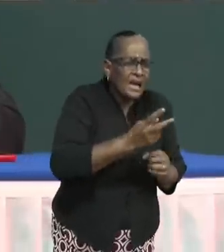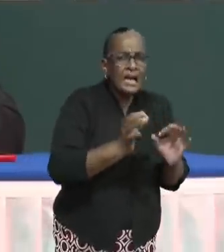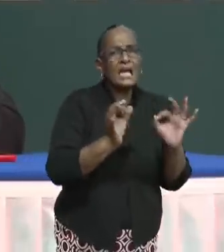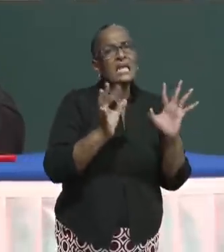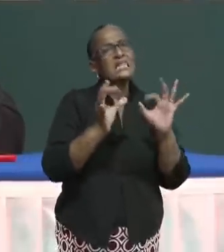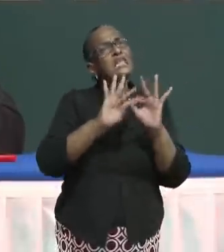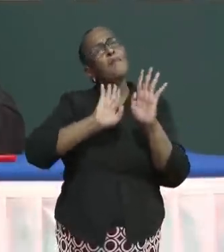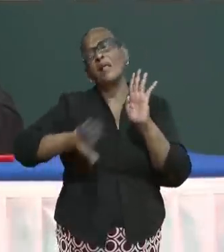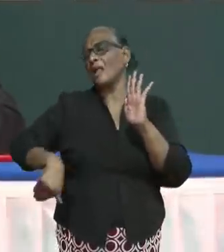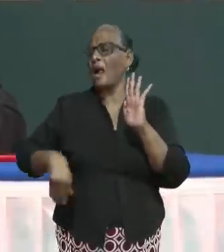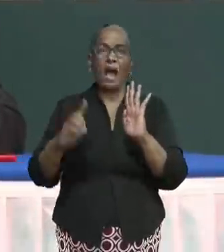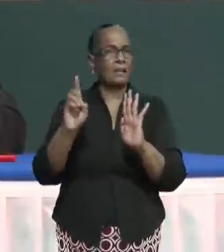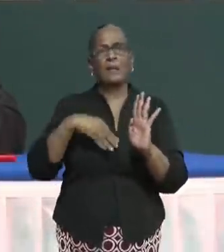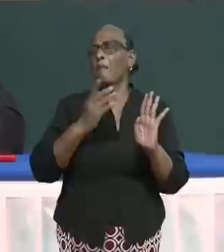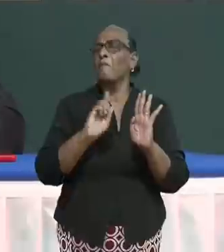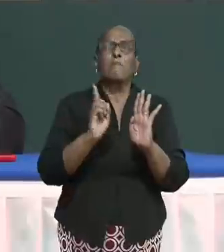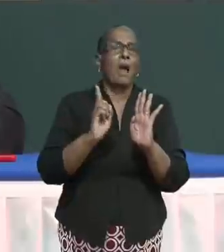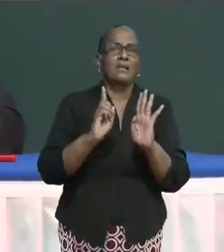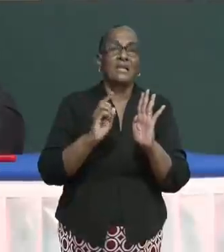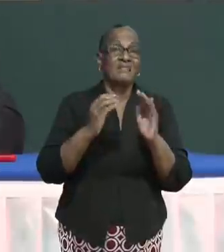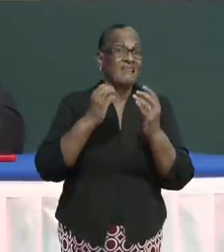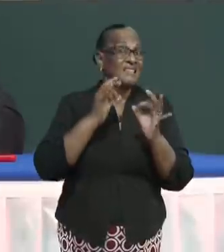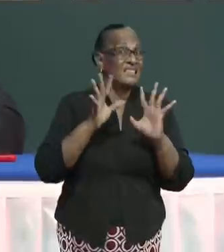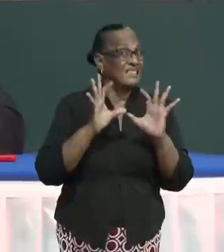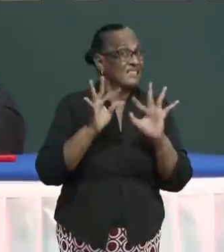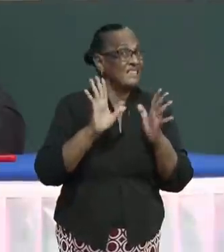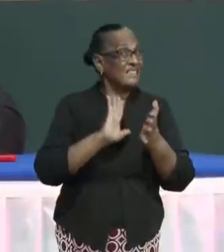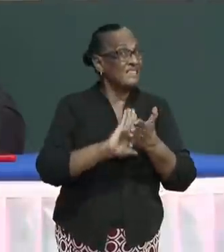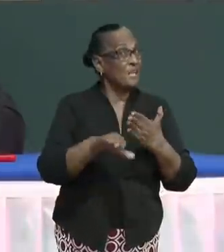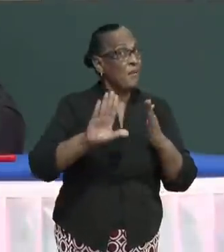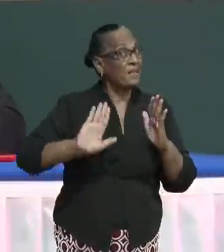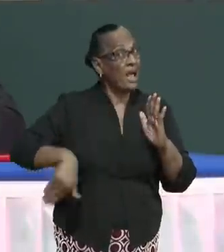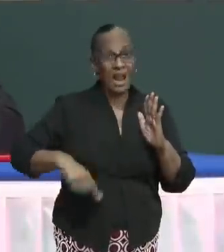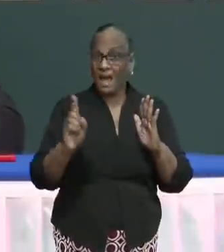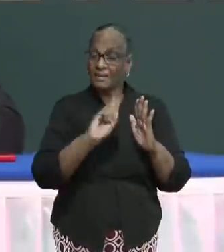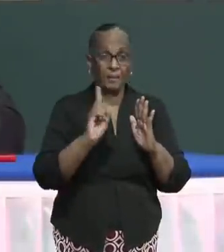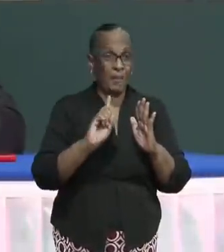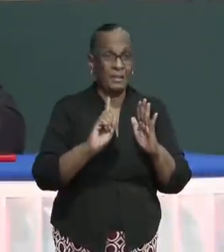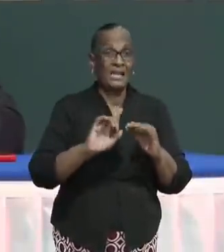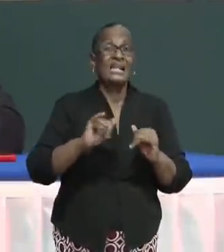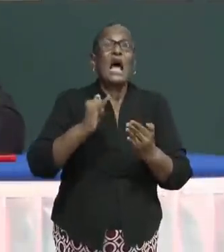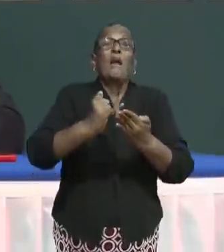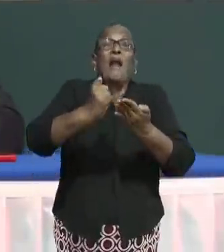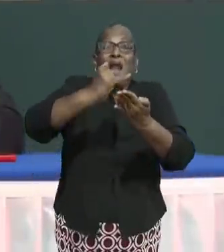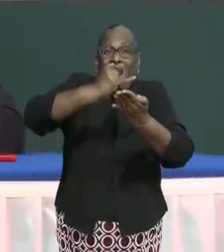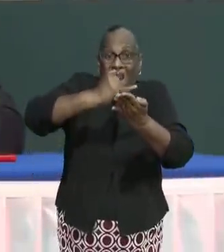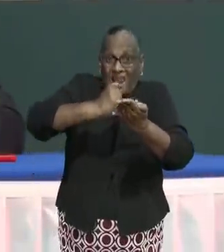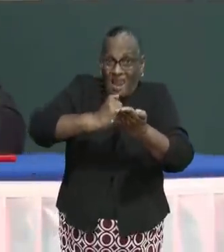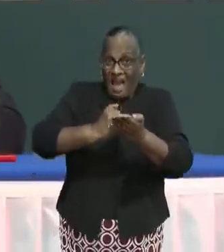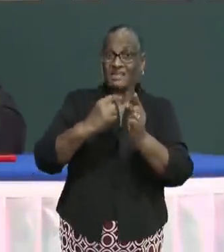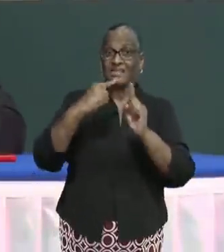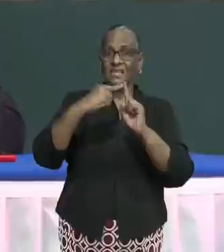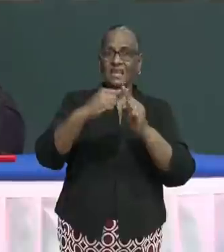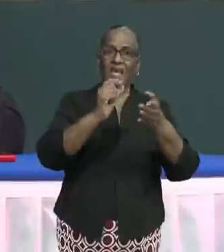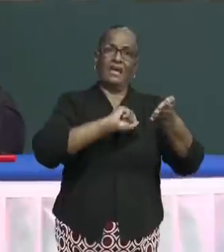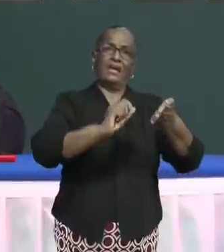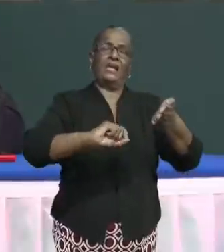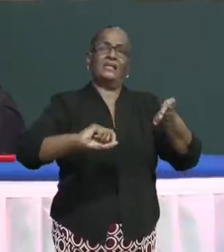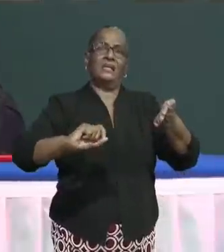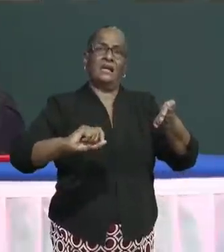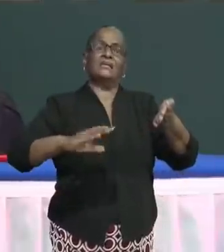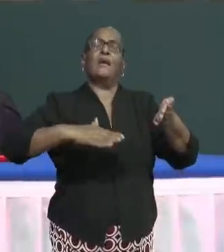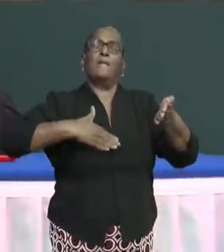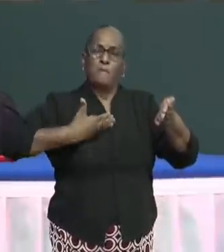niet meer bakt. En daarom we doen een registreren. Het is een laatste leesje. En dit leesje is doen